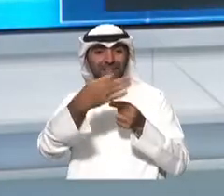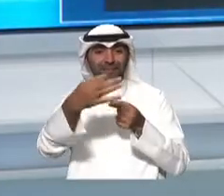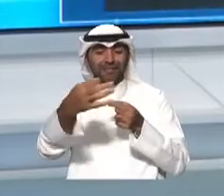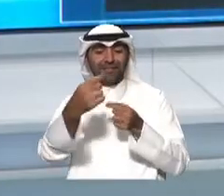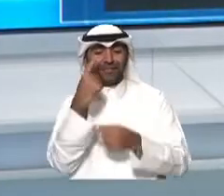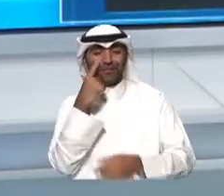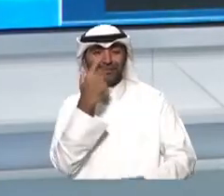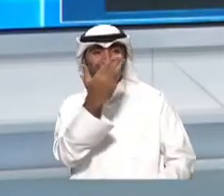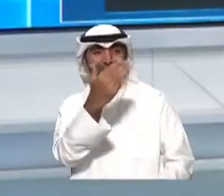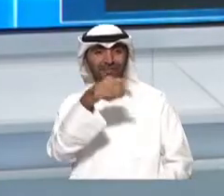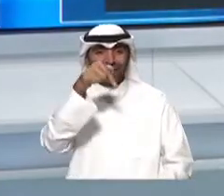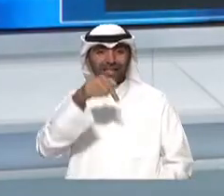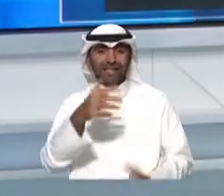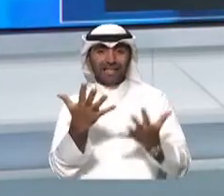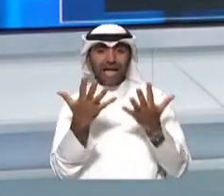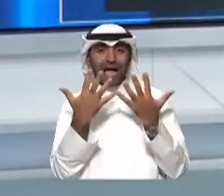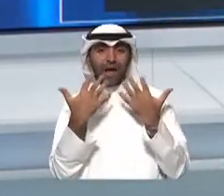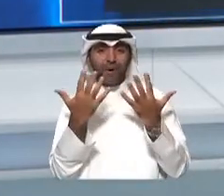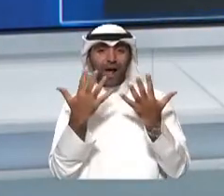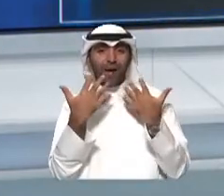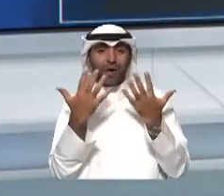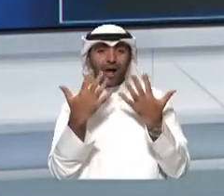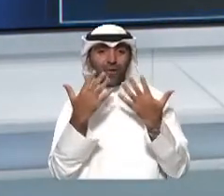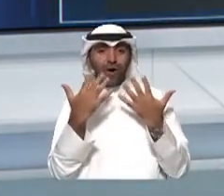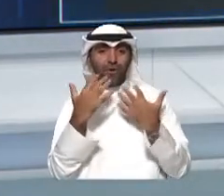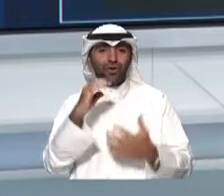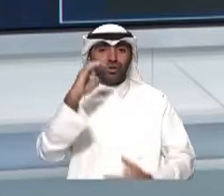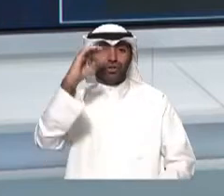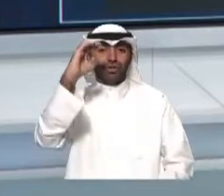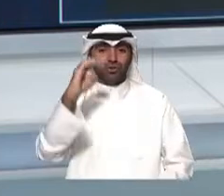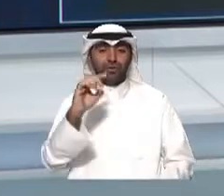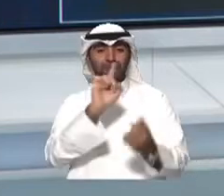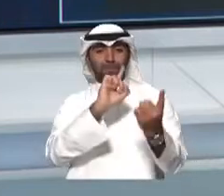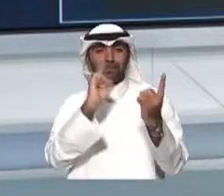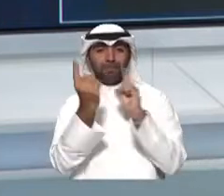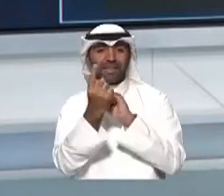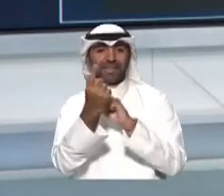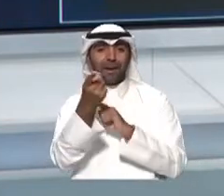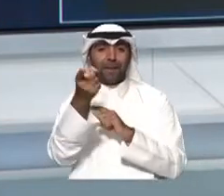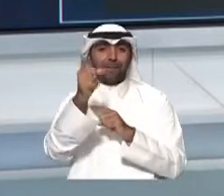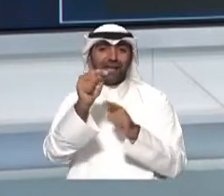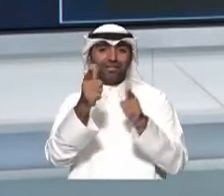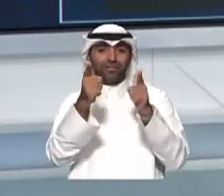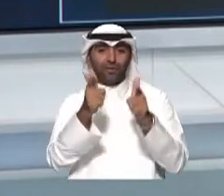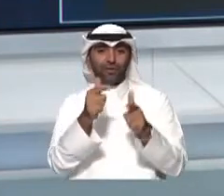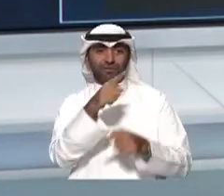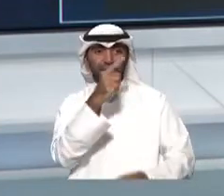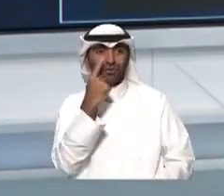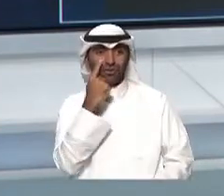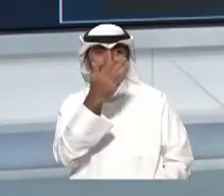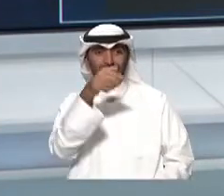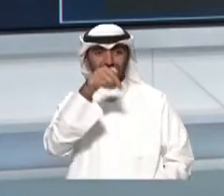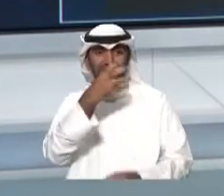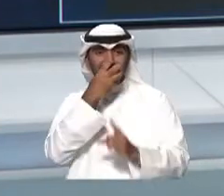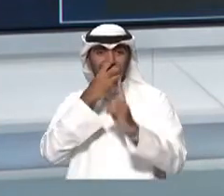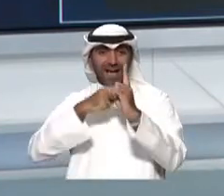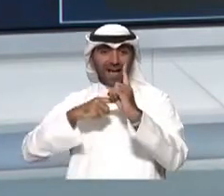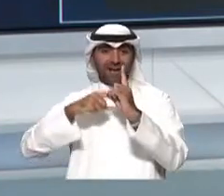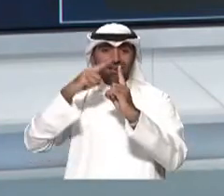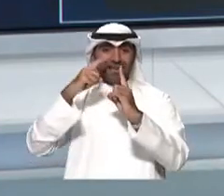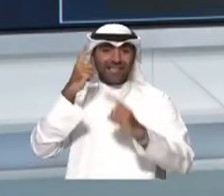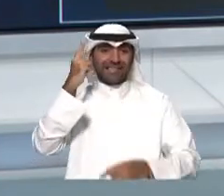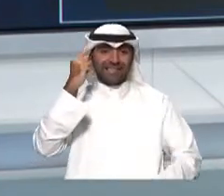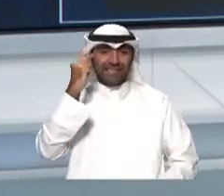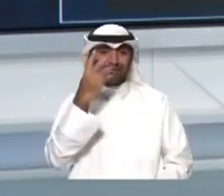جنوبية وجنوبية شرقية ابتداء من يوم السبت والأحد، أجواء حارة وتميل إلى الحرارة منتصف الليل، لكن تكون